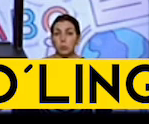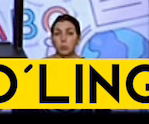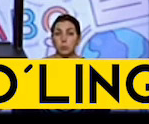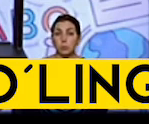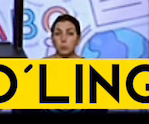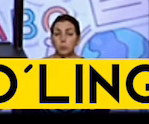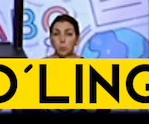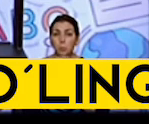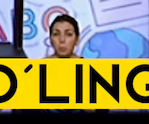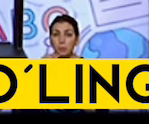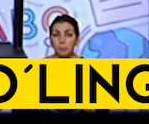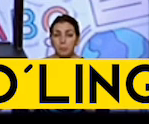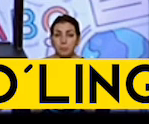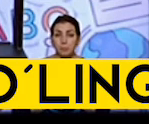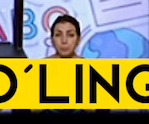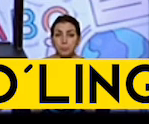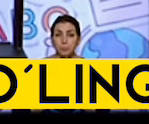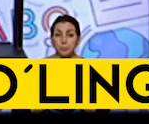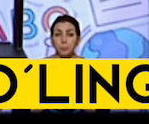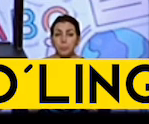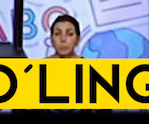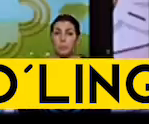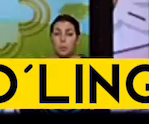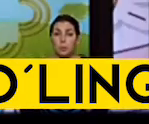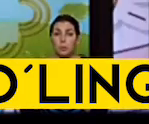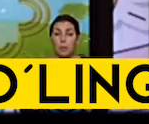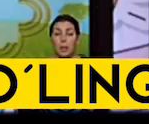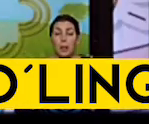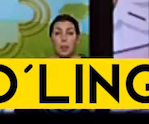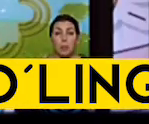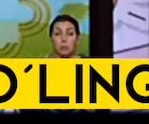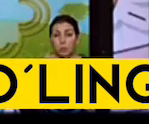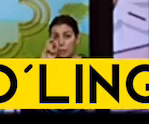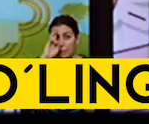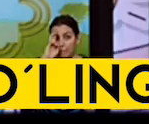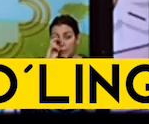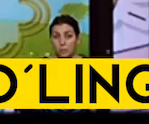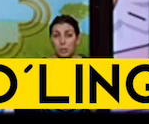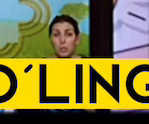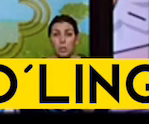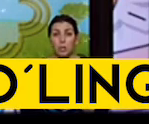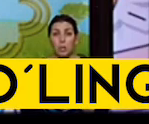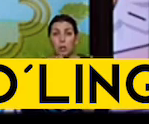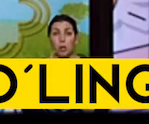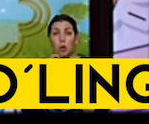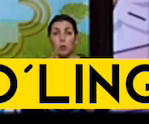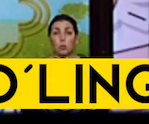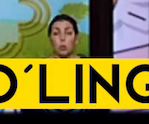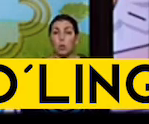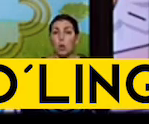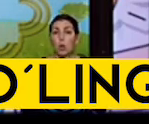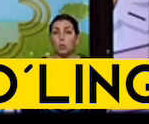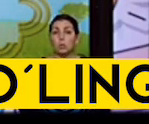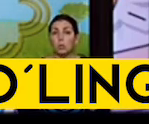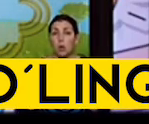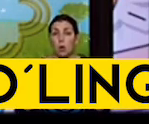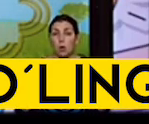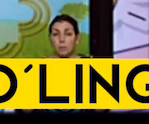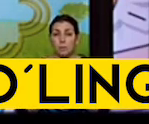ekan. Keyingi topshiriq. Nima uchun davlat dehqonning uyidan ketishni